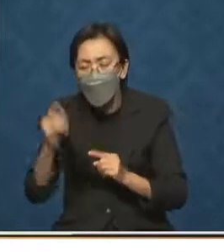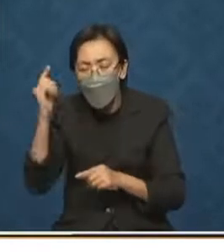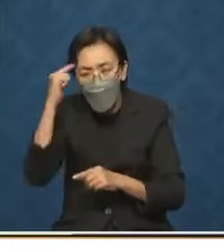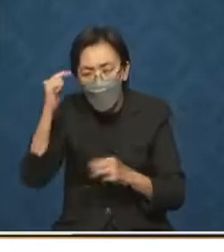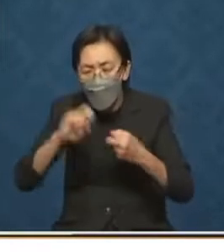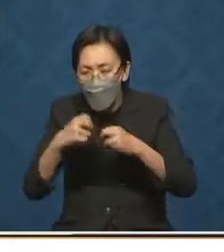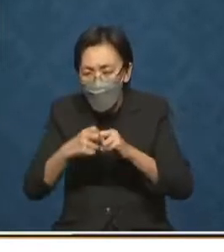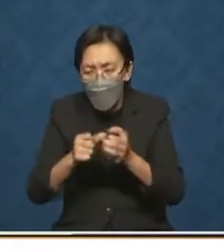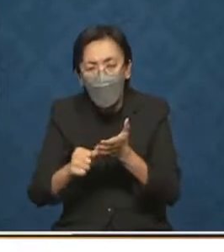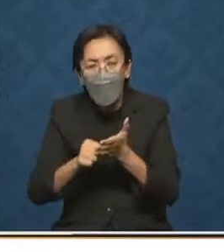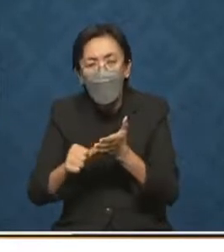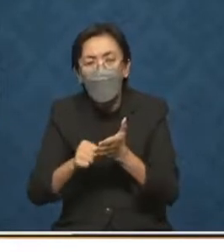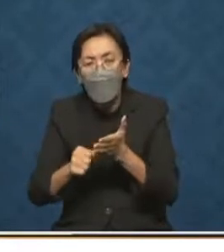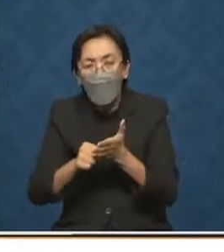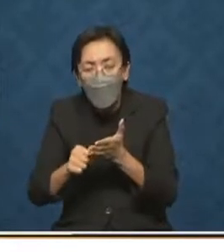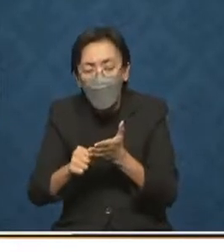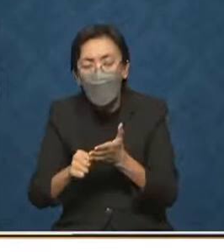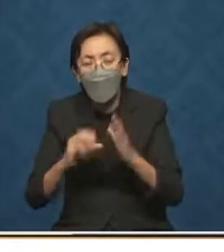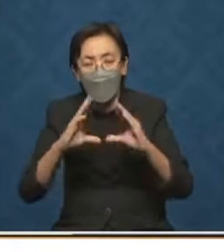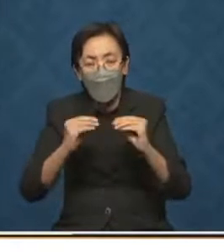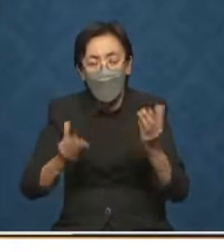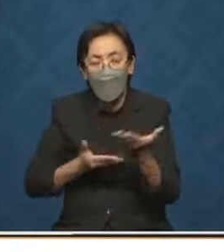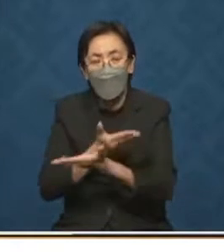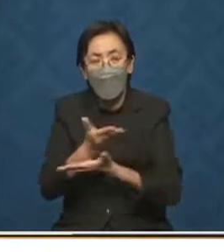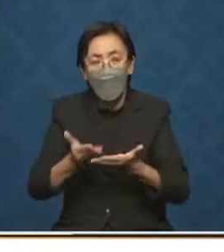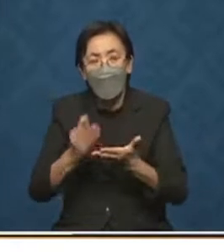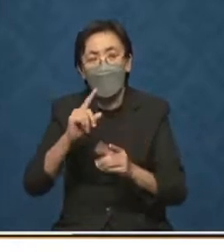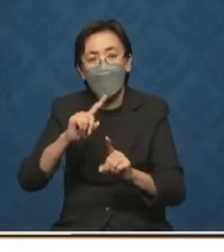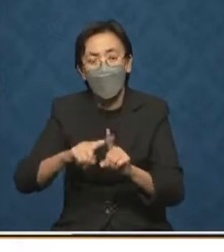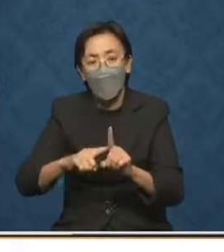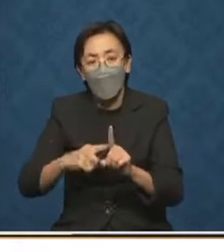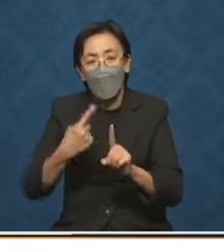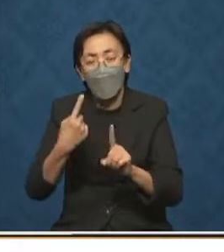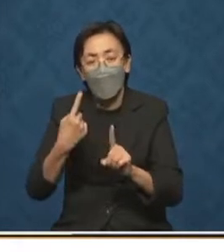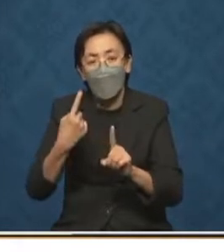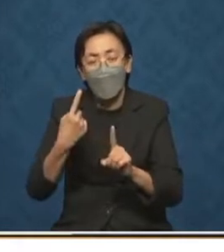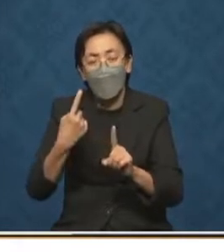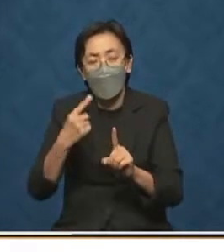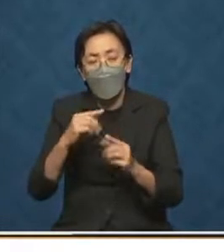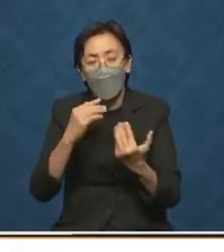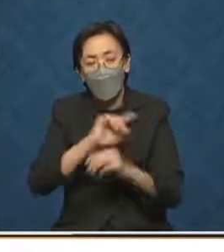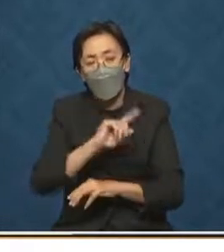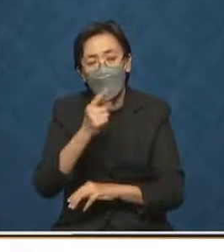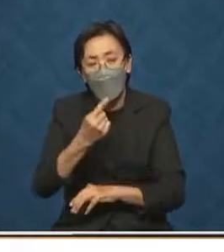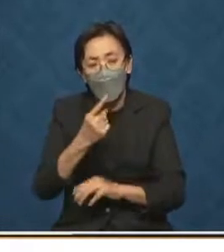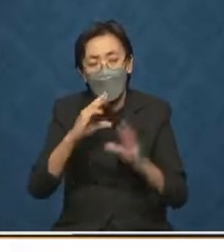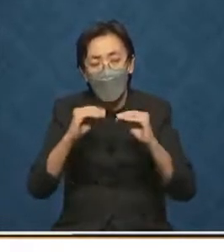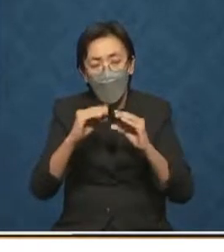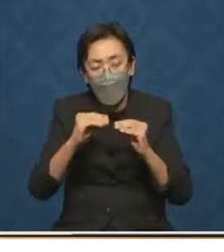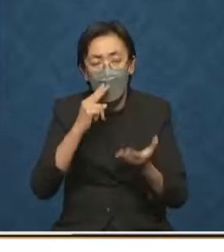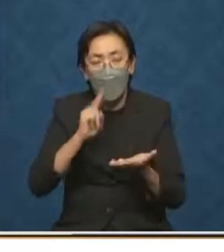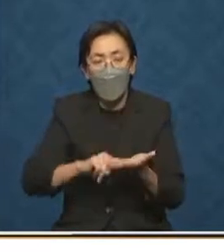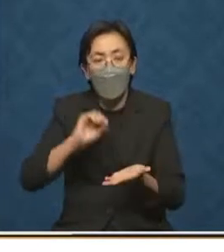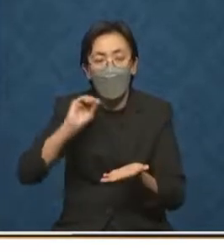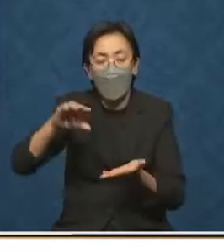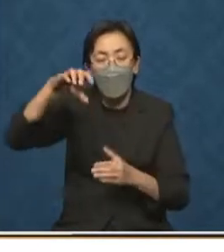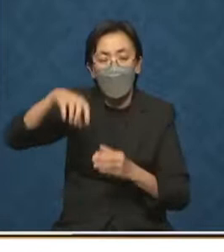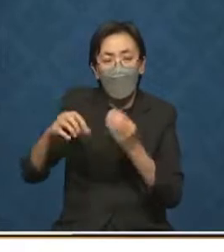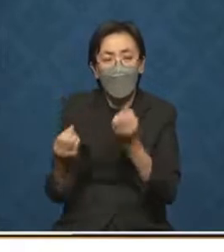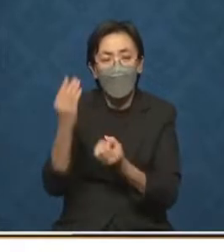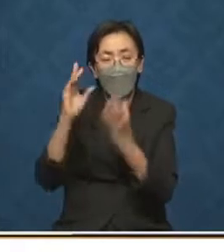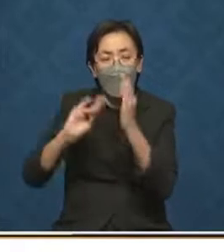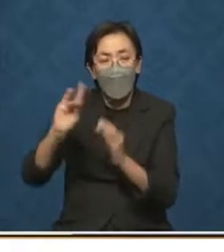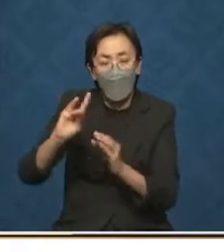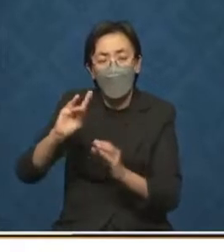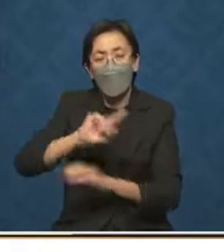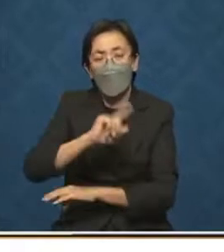ทราบแก้ไขปัญหา ได้ประชุมกเมื่อวันที่ 11 นะครับและได้ส่งนัสือไปถึงกมอุทยาล ในวันท